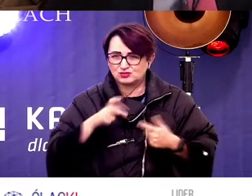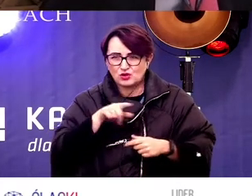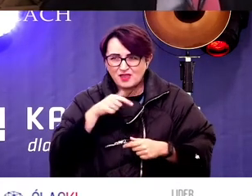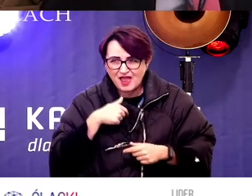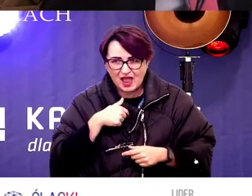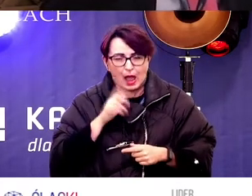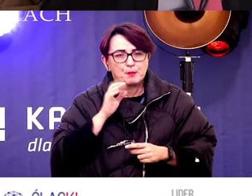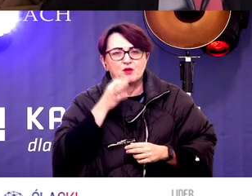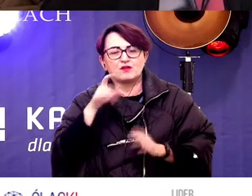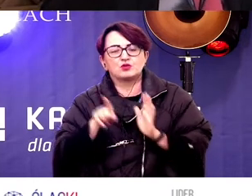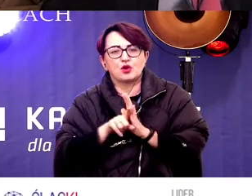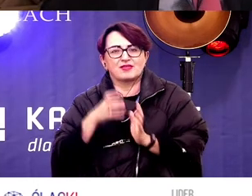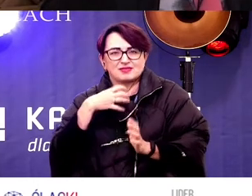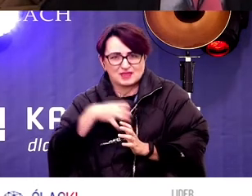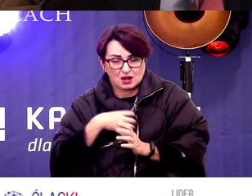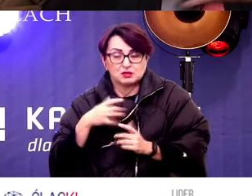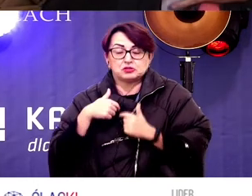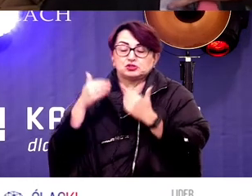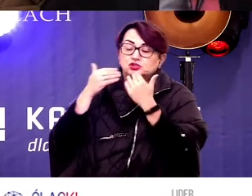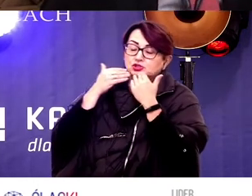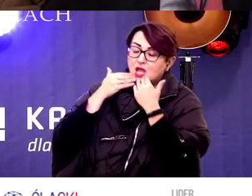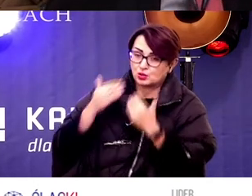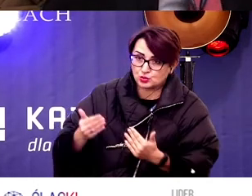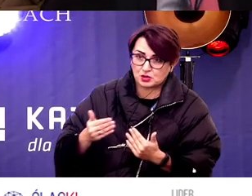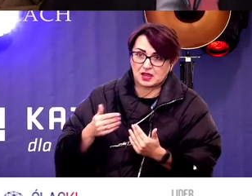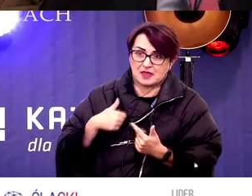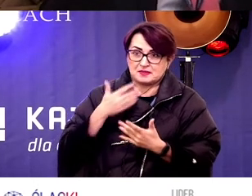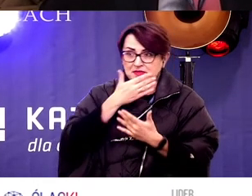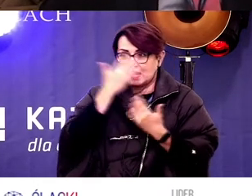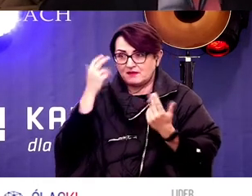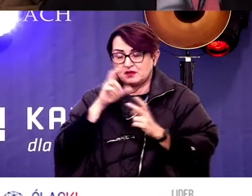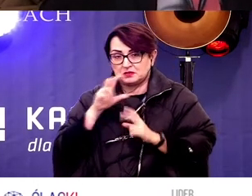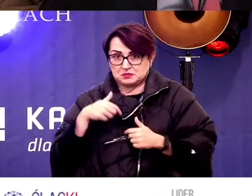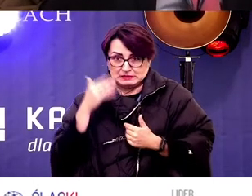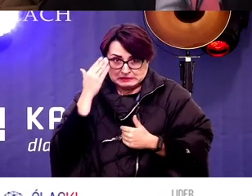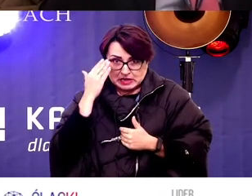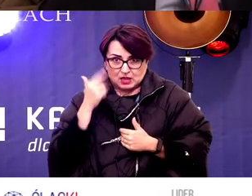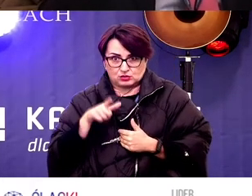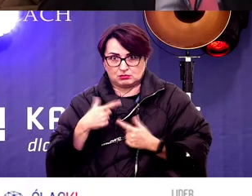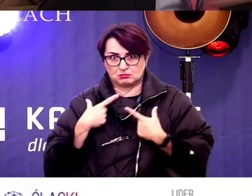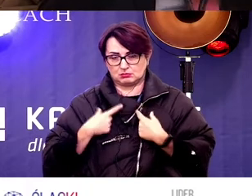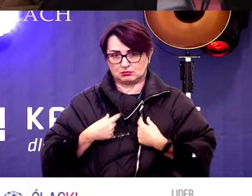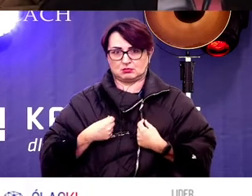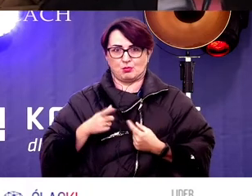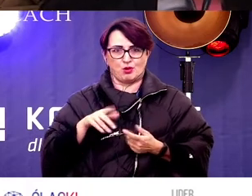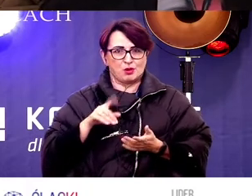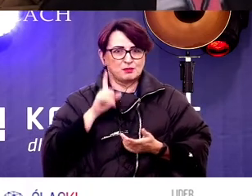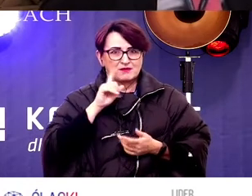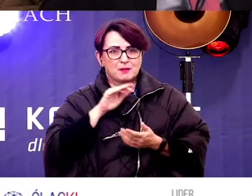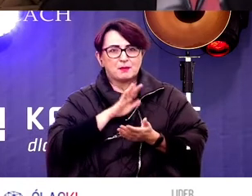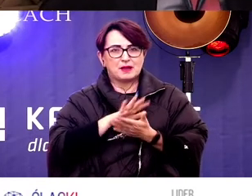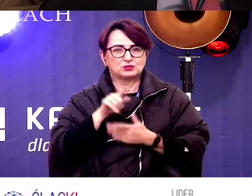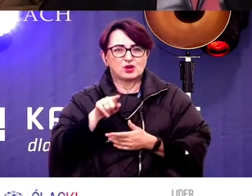temu dyrektorowi, ja mówię: mimo wszystko bardzo dziękuję za tak, nie wiem, czy mnie, czy... No i po prostu to było dla mnie zaskakujące, że praktycznie